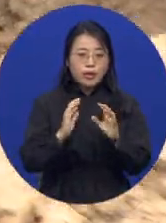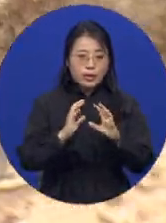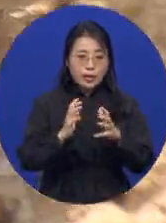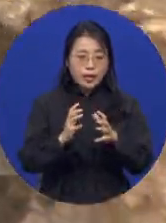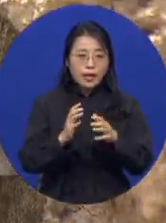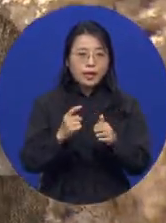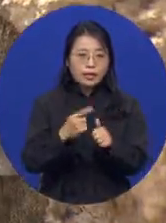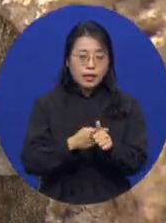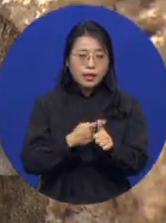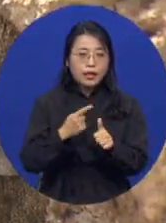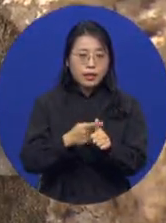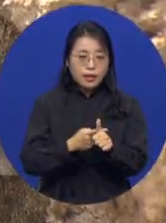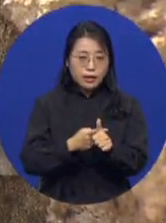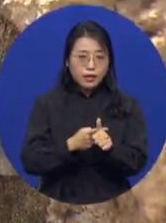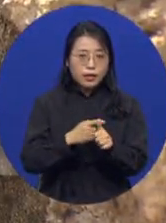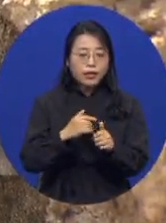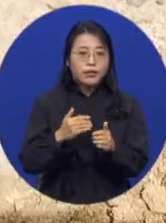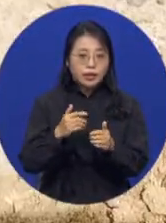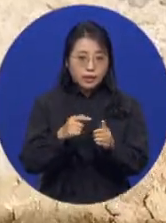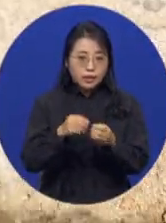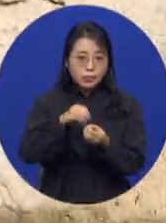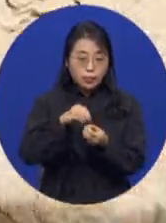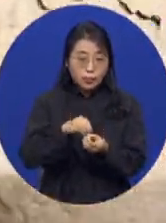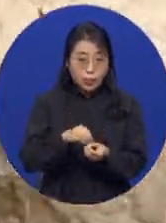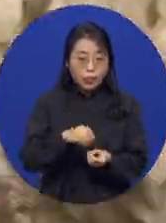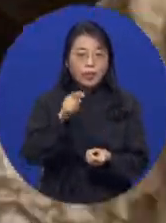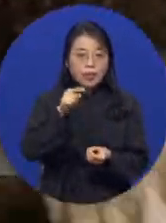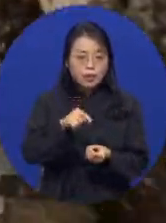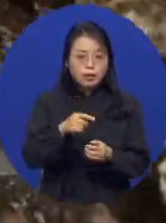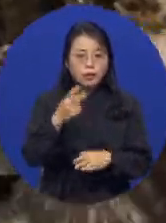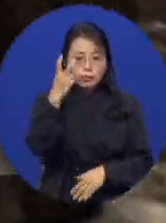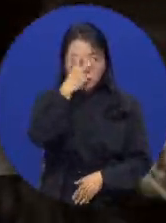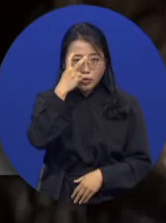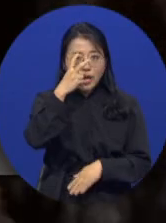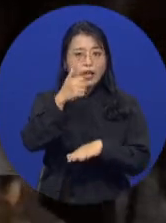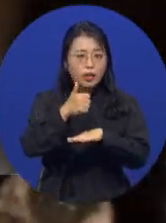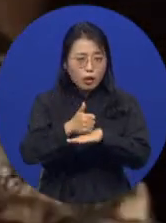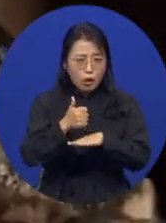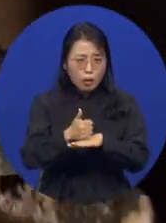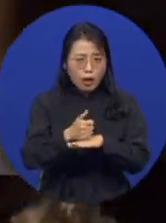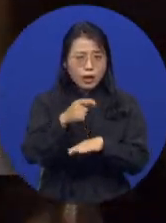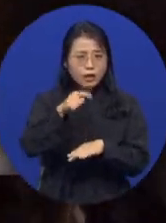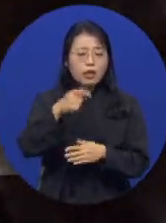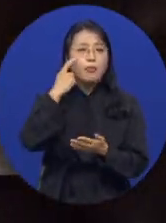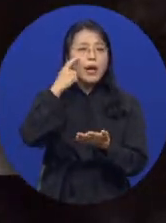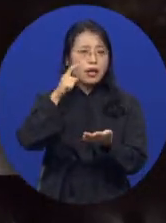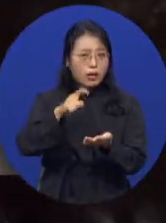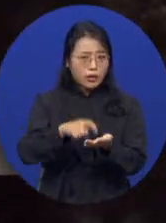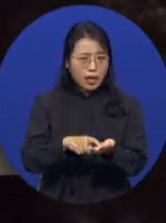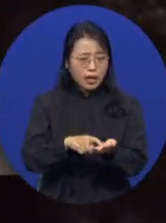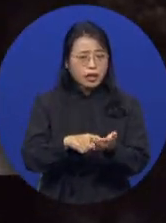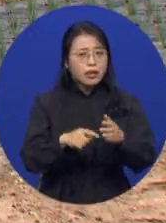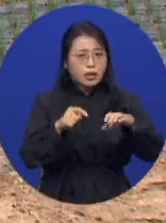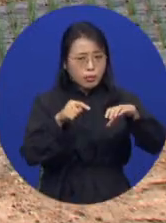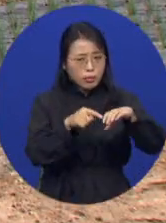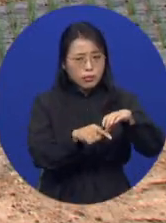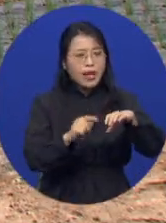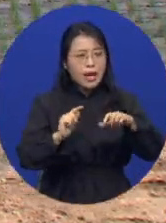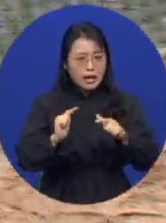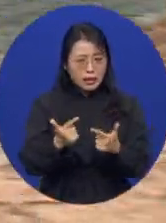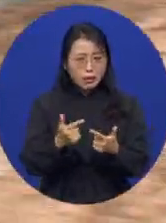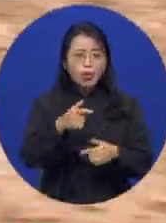문화재청 전문위원 등 전문가 3명이 현장을 조사한 결과 해당 지역에서 발견된 함몰지는